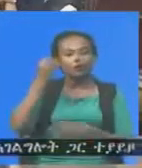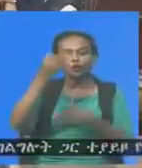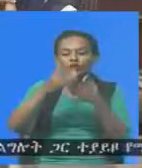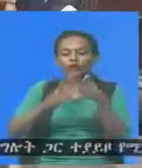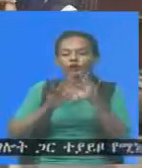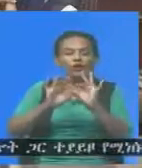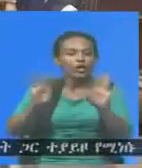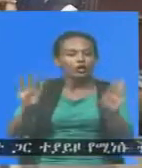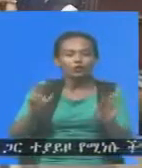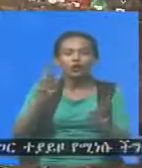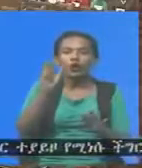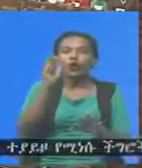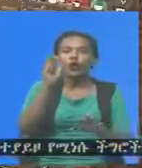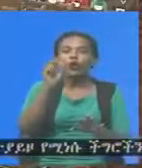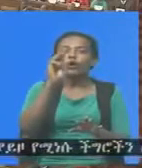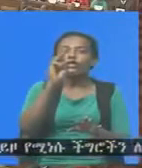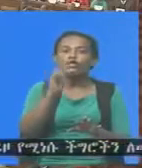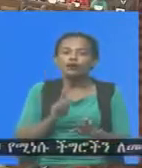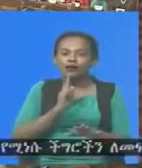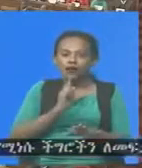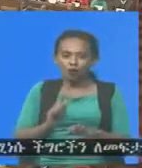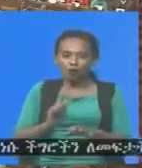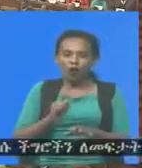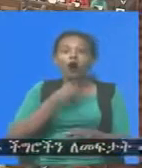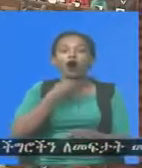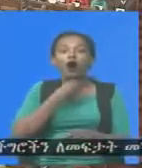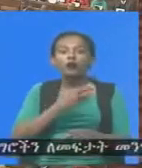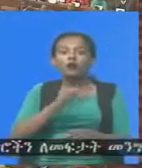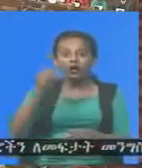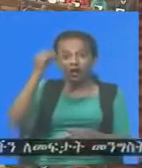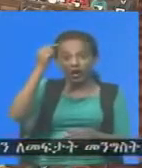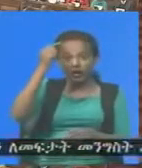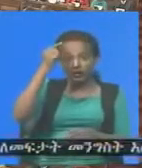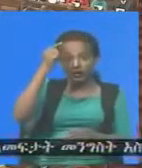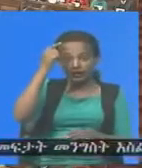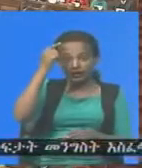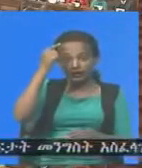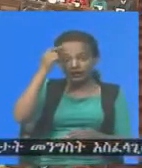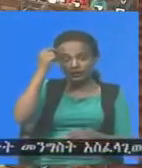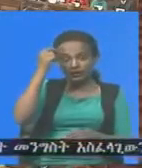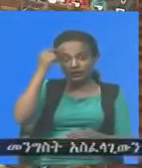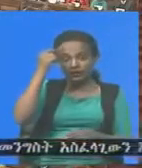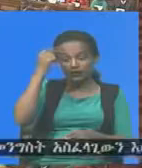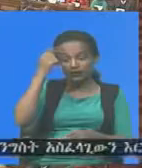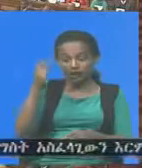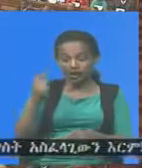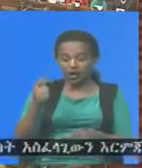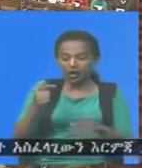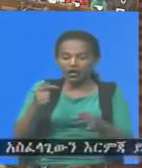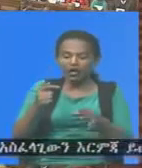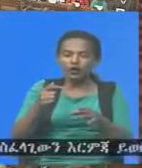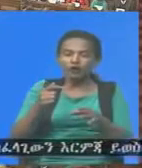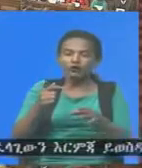ወሰን ያላቸው አማራና ትግራይ ድንበር ይላቸው ወሰን ያላቸው